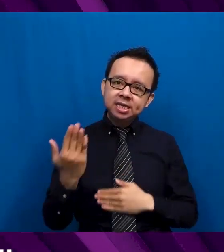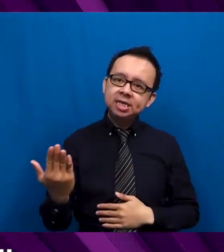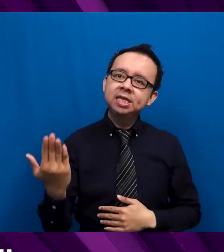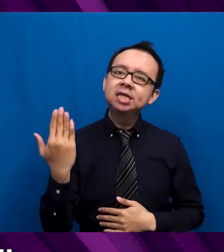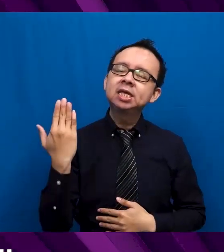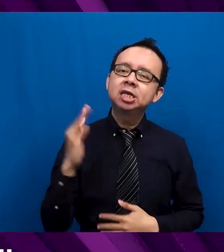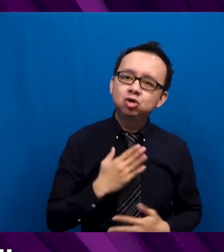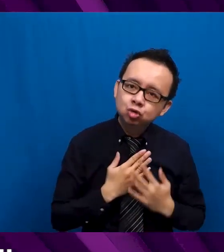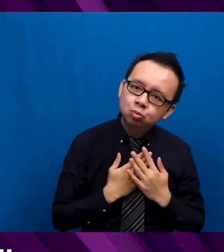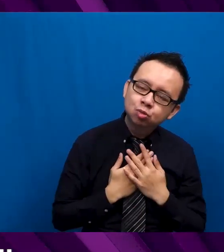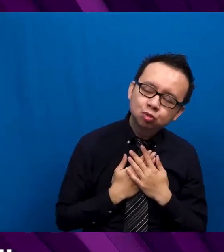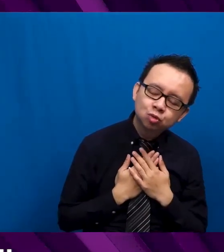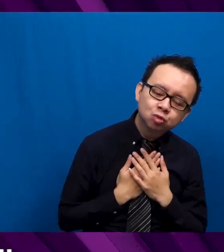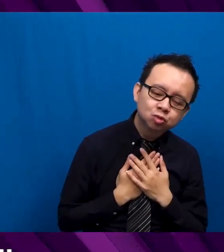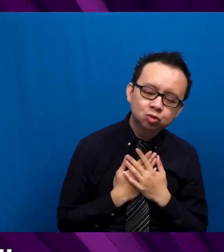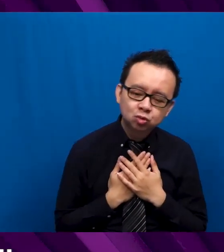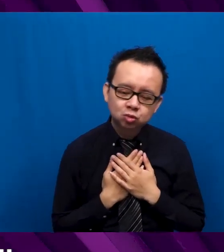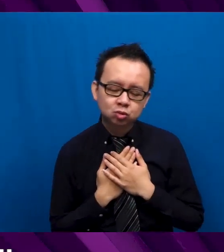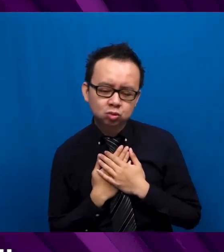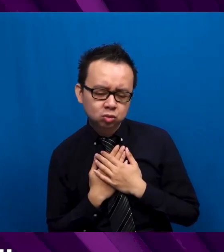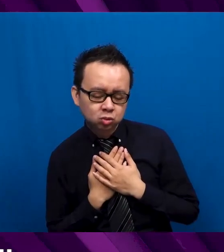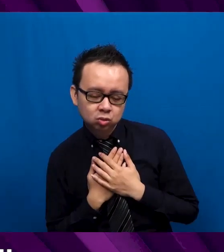serahkan hidupku.